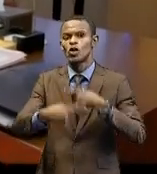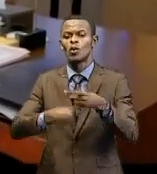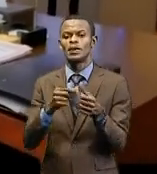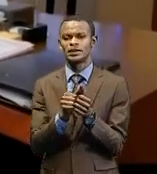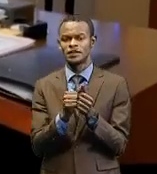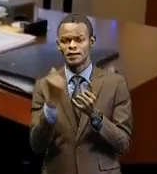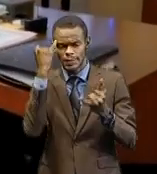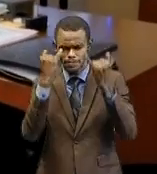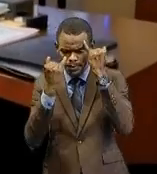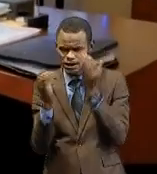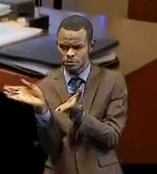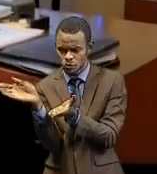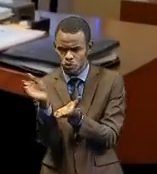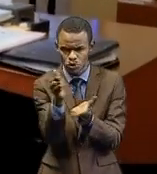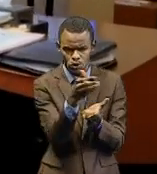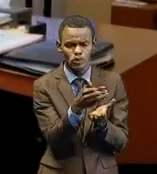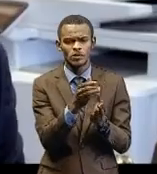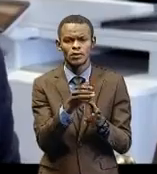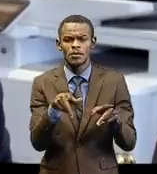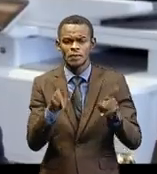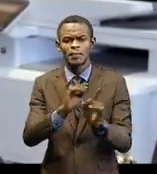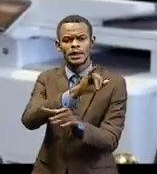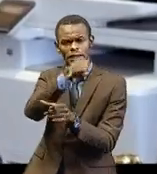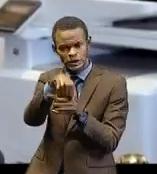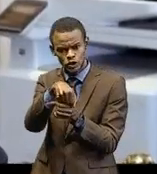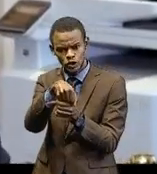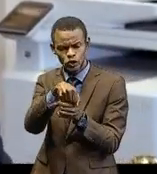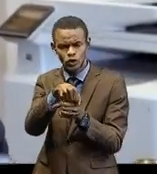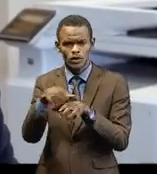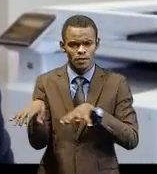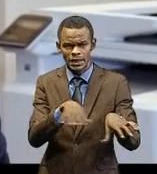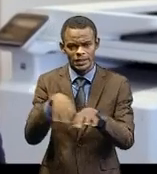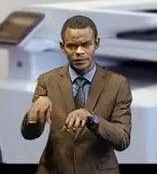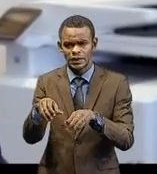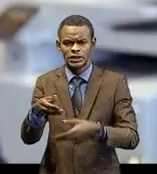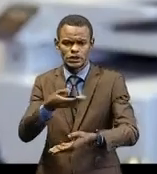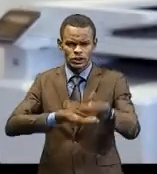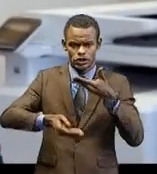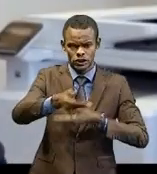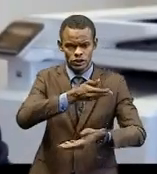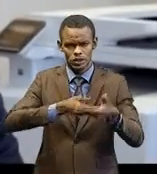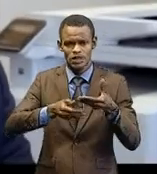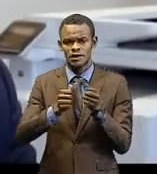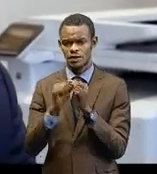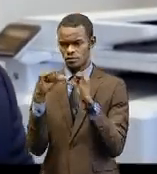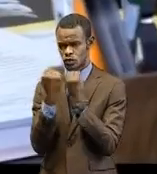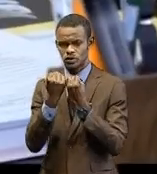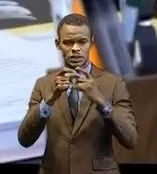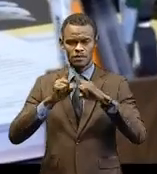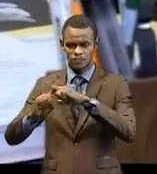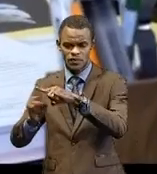une approche participative, inclusive, dynamique et interactive avec l'implication des structures